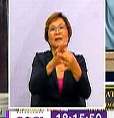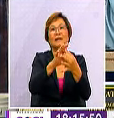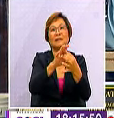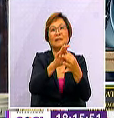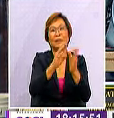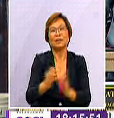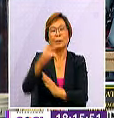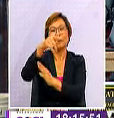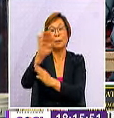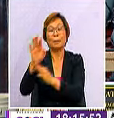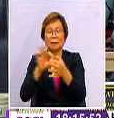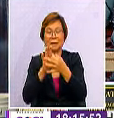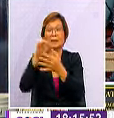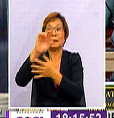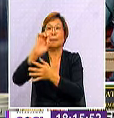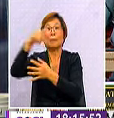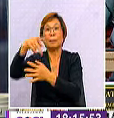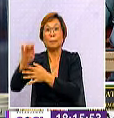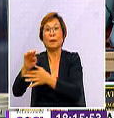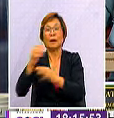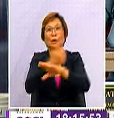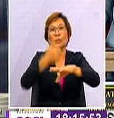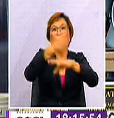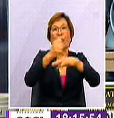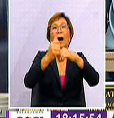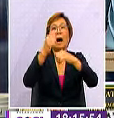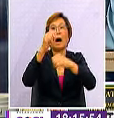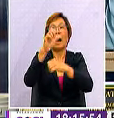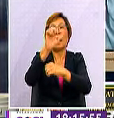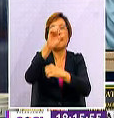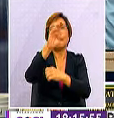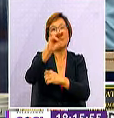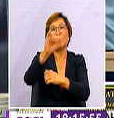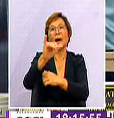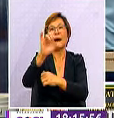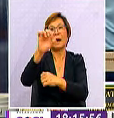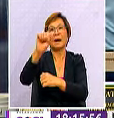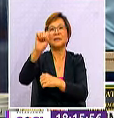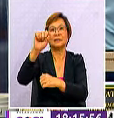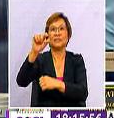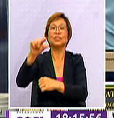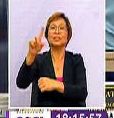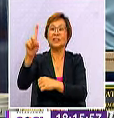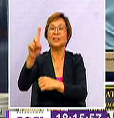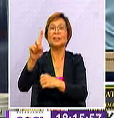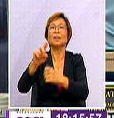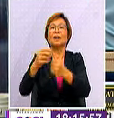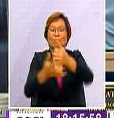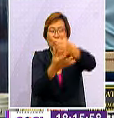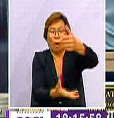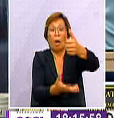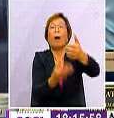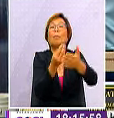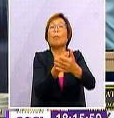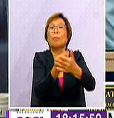PBB di Malaysia akan menubuhkan Dana Amanah Malaysia SDG atau My SDG Trust Fund dengan peruntukan